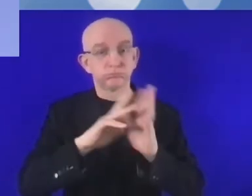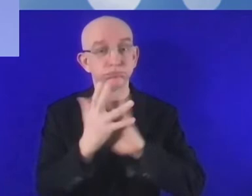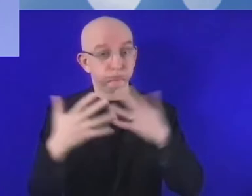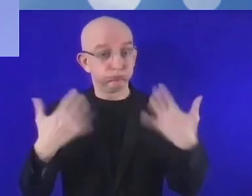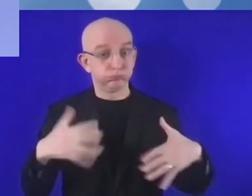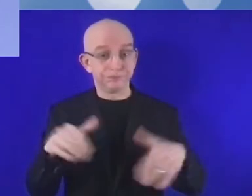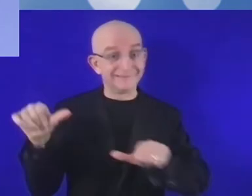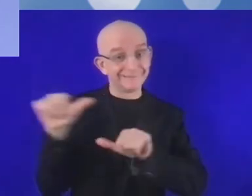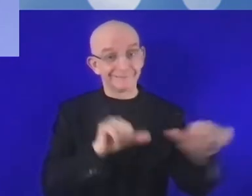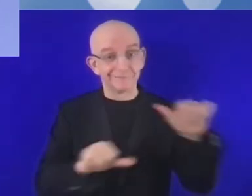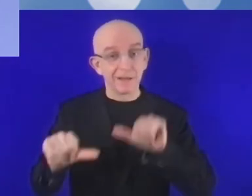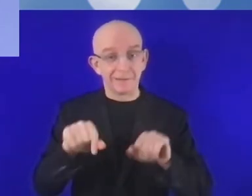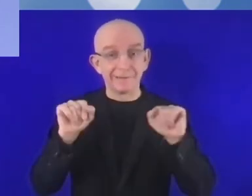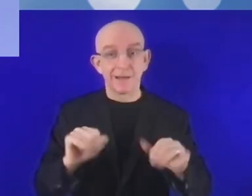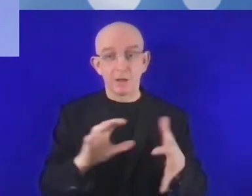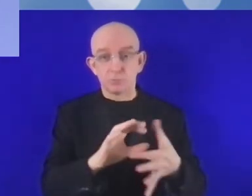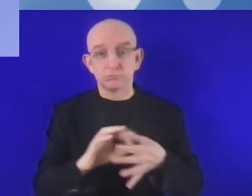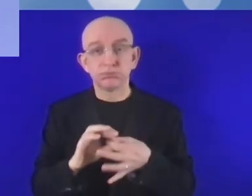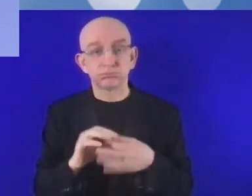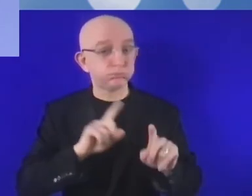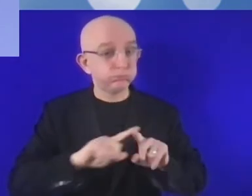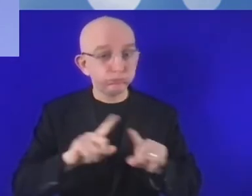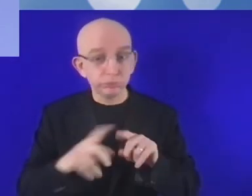ما نحس به